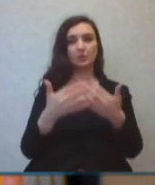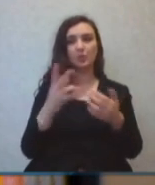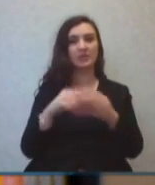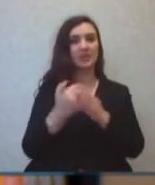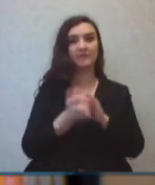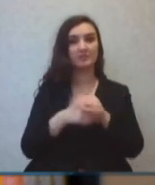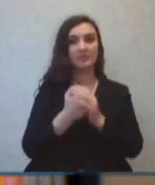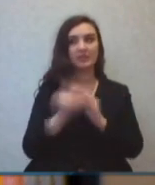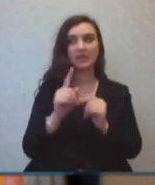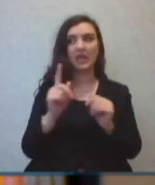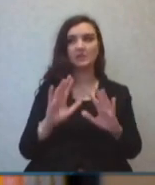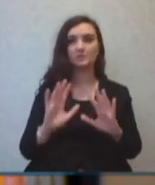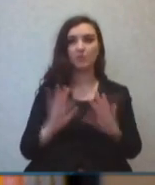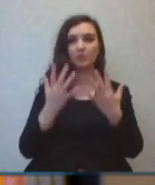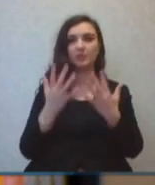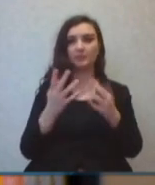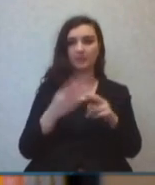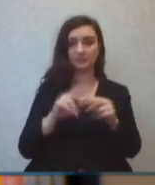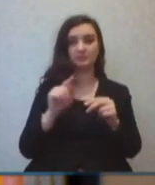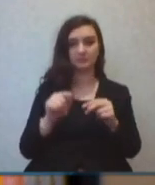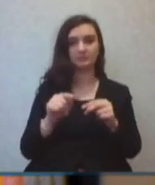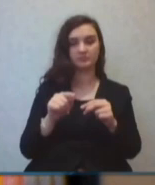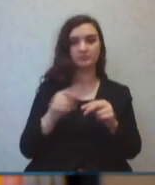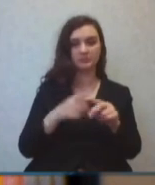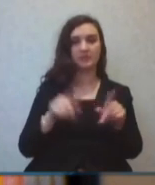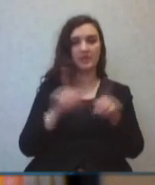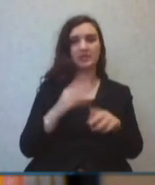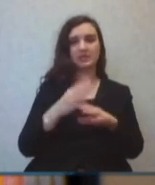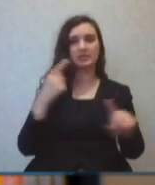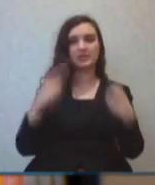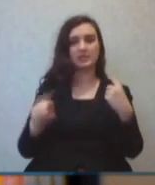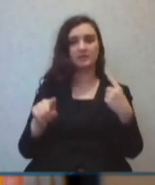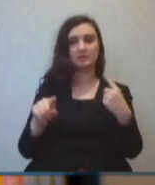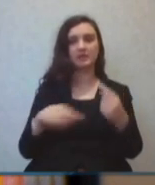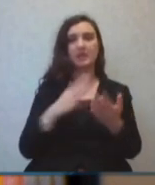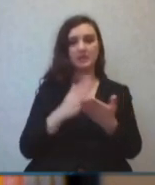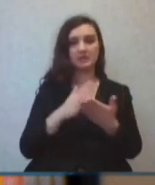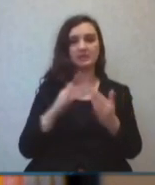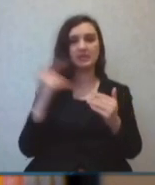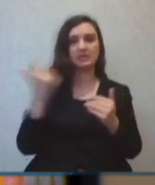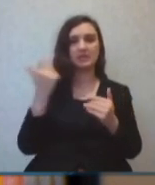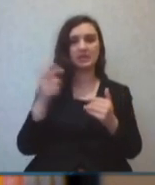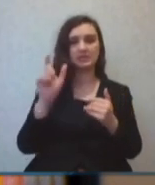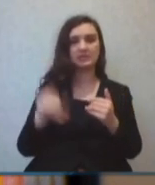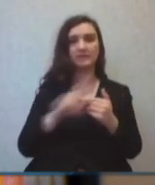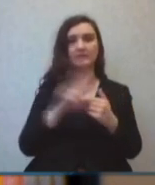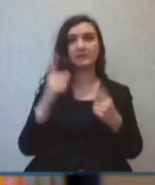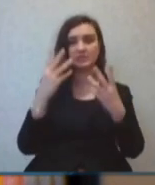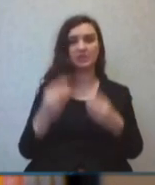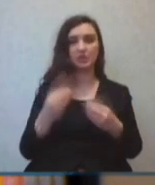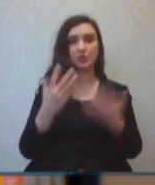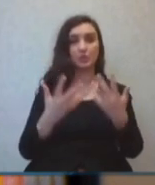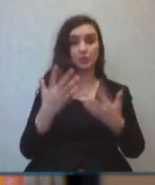დავიბანე, რაღაც მოხდება და ასე შემდეგ. აქაც არის განსხვავება. მაგალითად, დიასახლისი, რომელიც დღეში